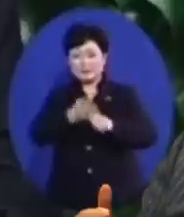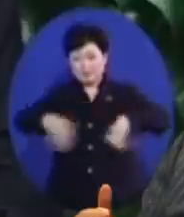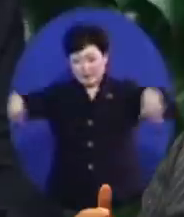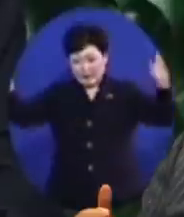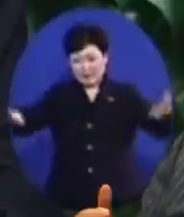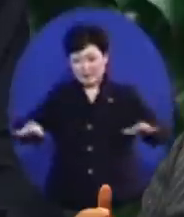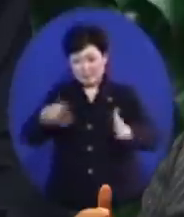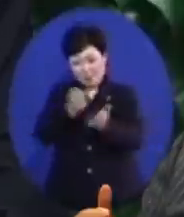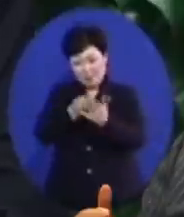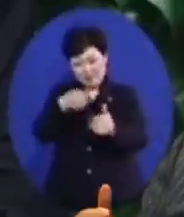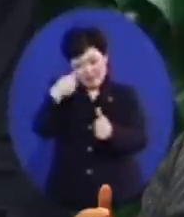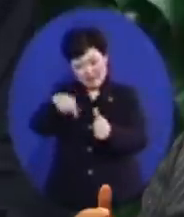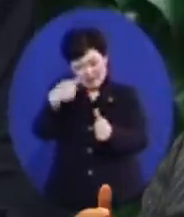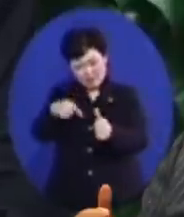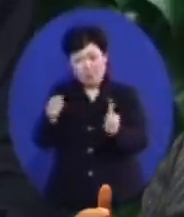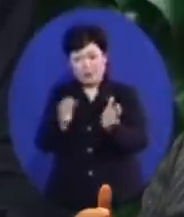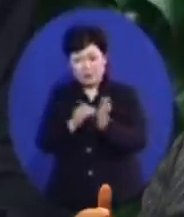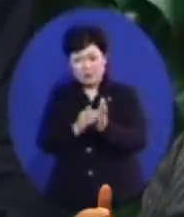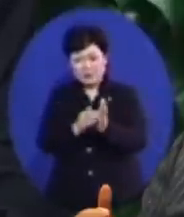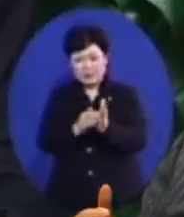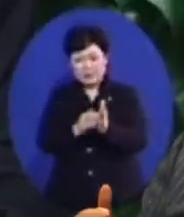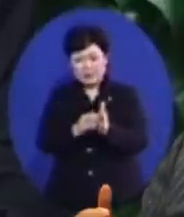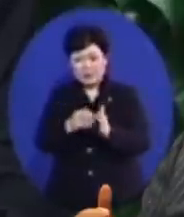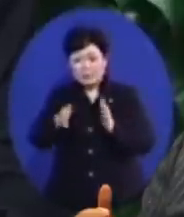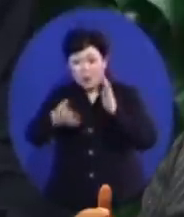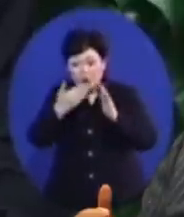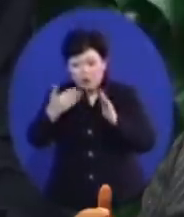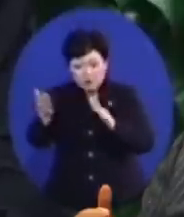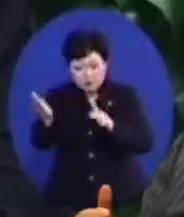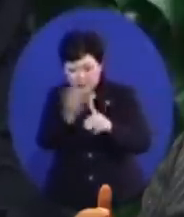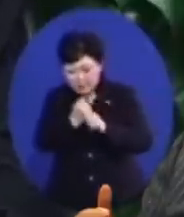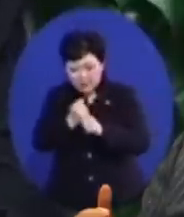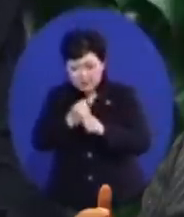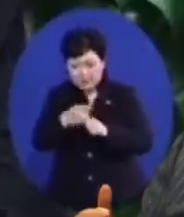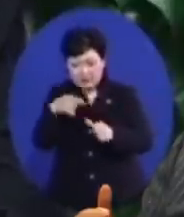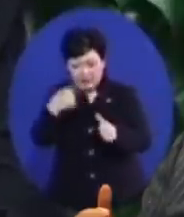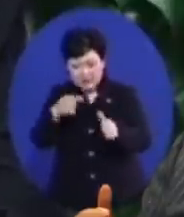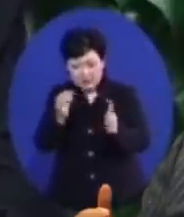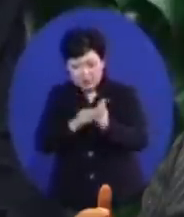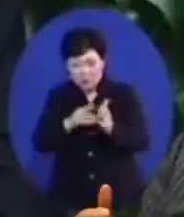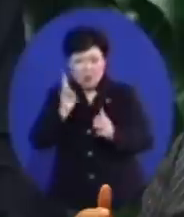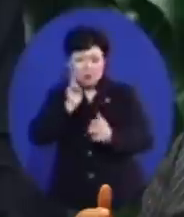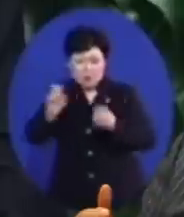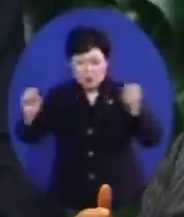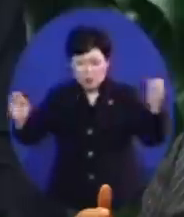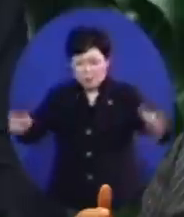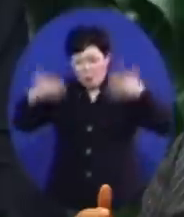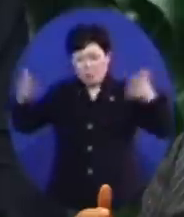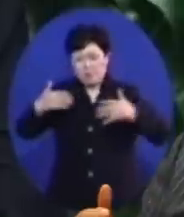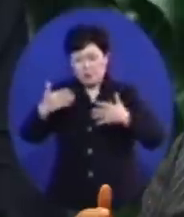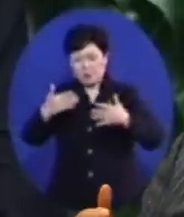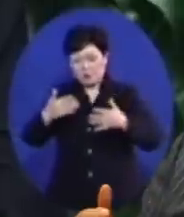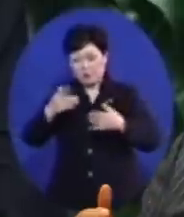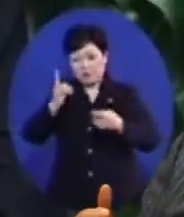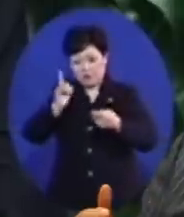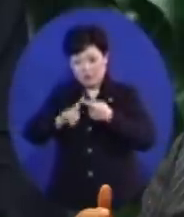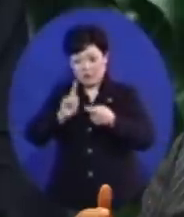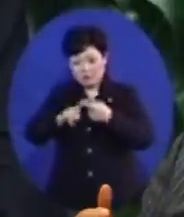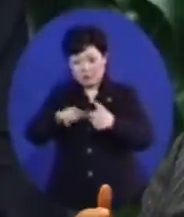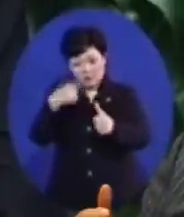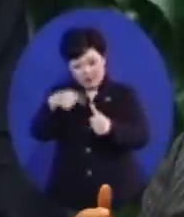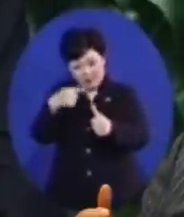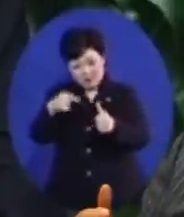가르치고 먹이를 잡는 것을 가르치고 폭풍을 통하는 것을 가르치고 이런 것을 다 가르치고 난